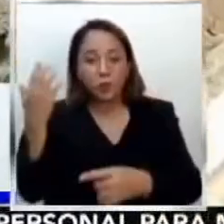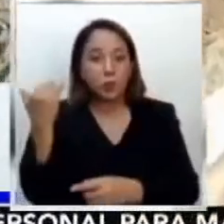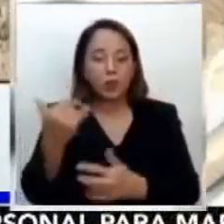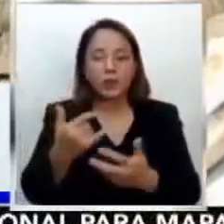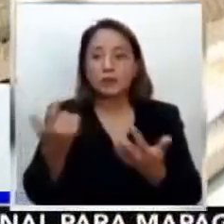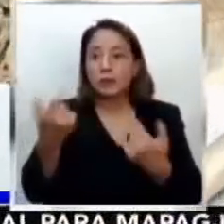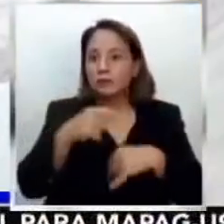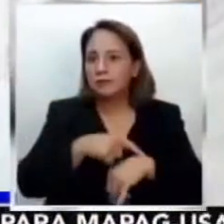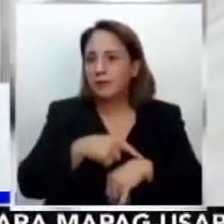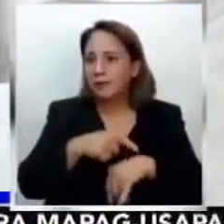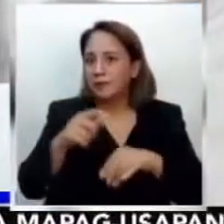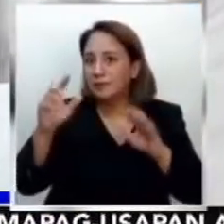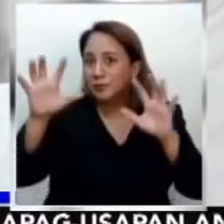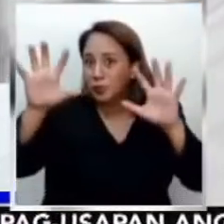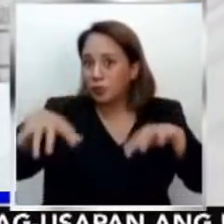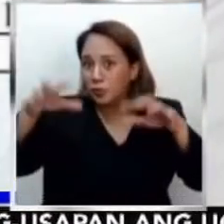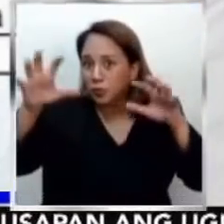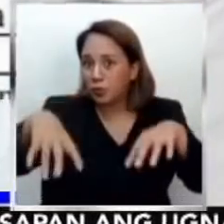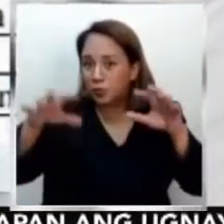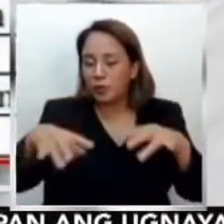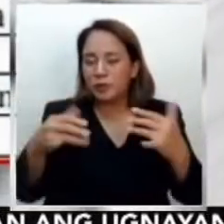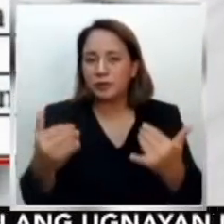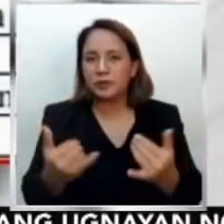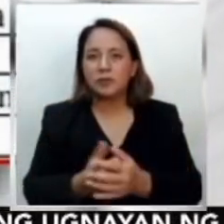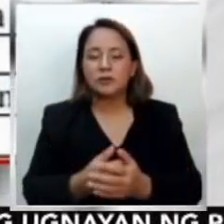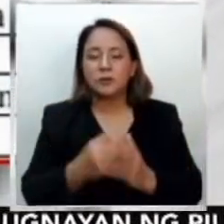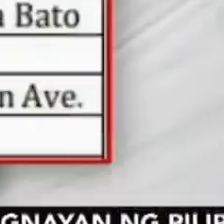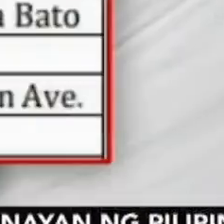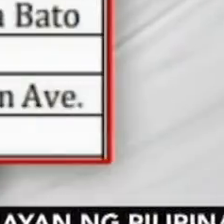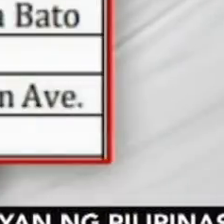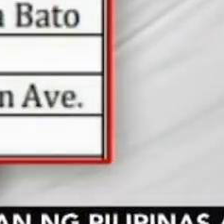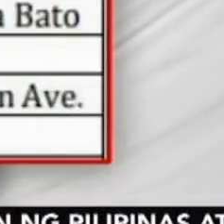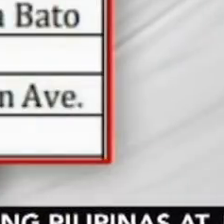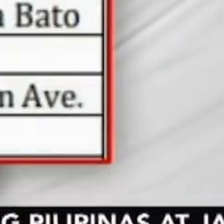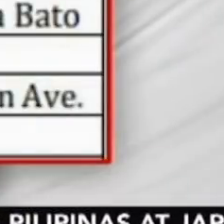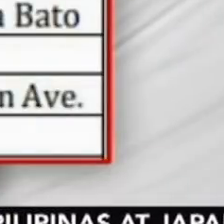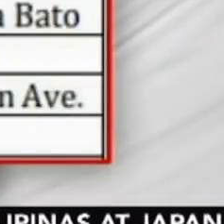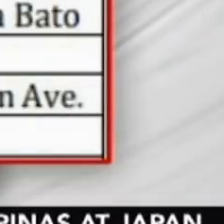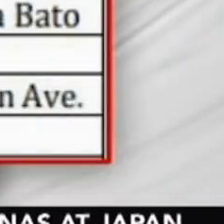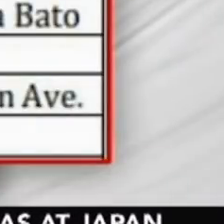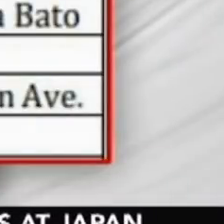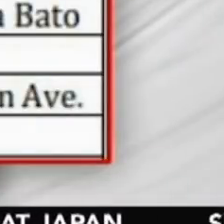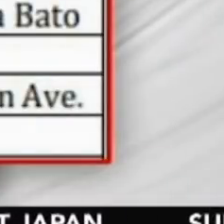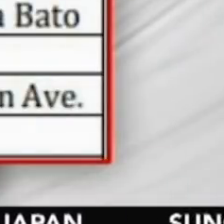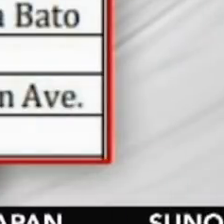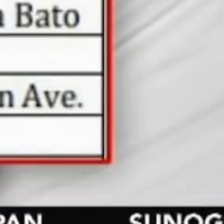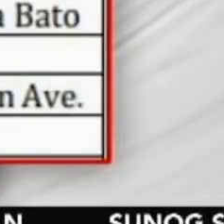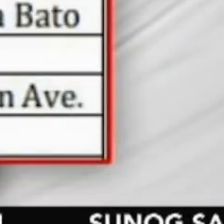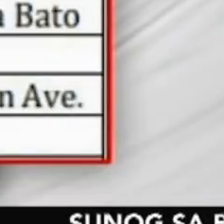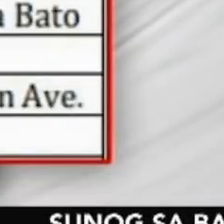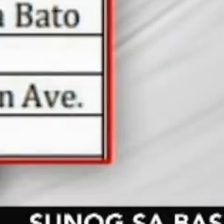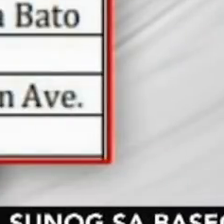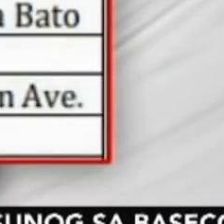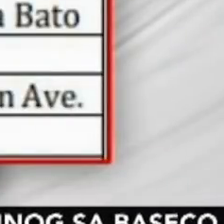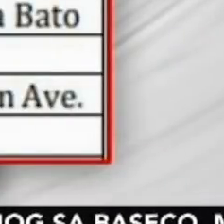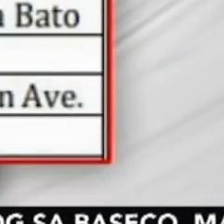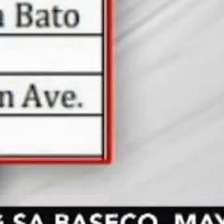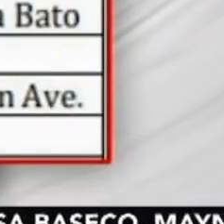tag-ulan. Sa listahan ng MMDA, 8 lugar sa Quezon City ang itinuturing na flood-prone